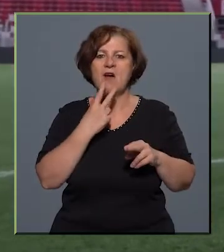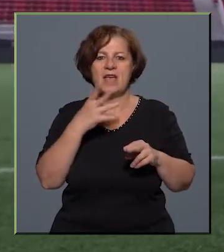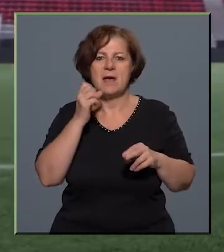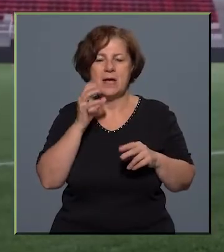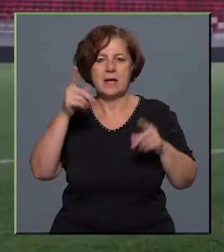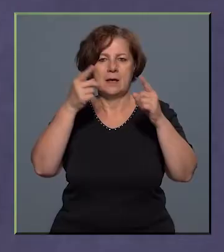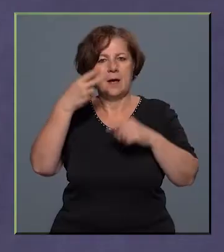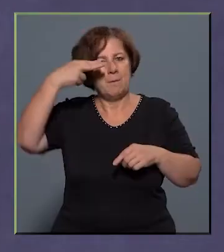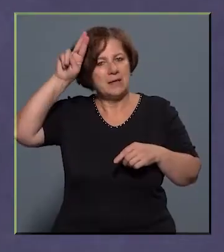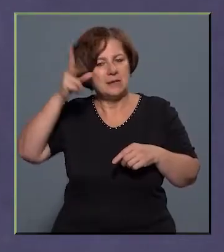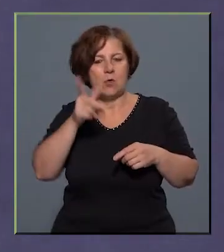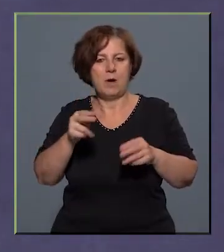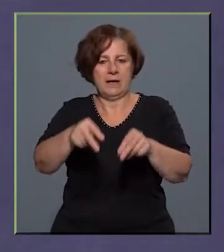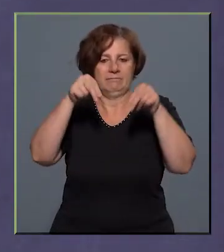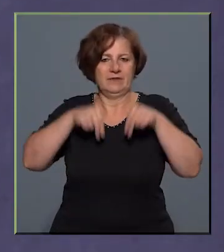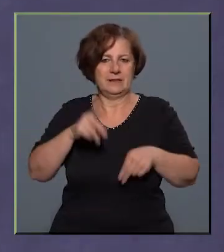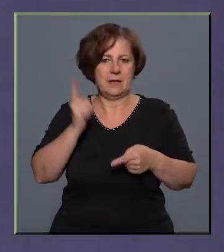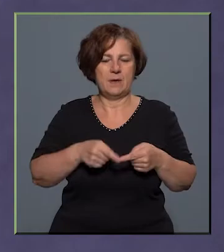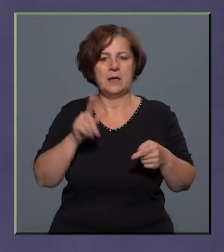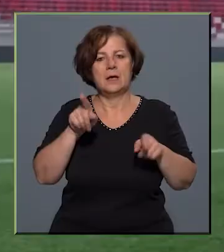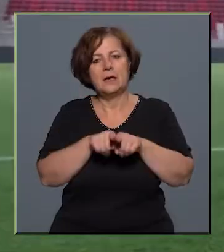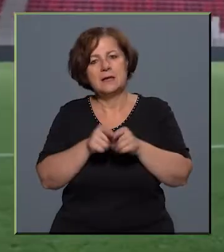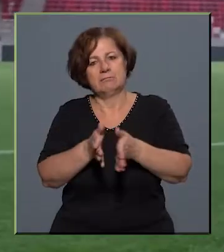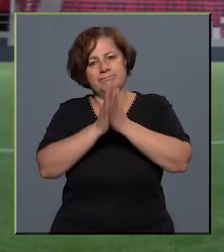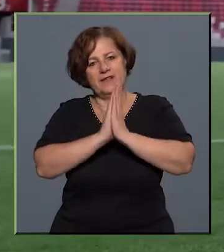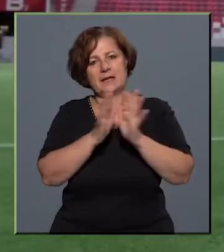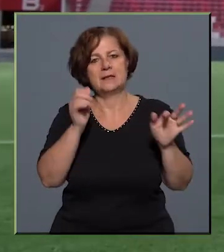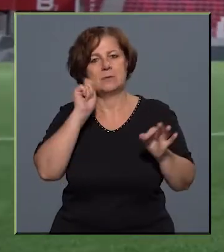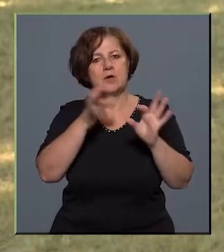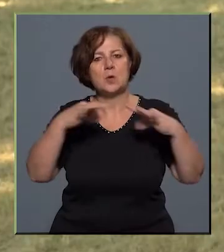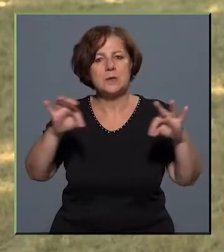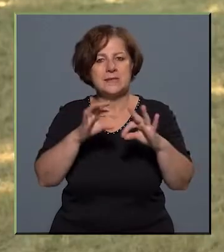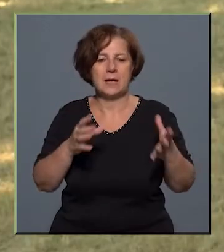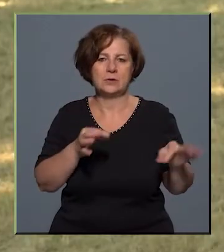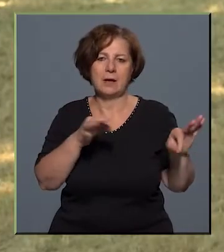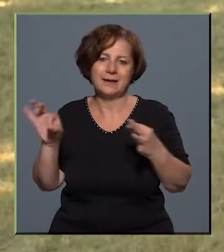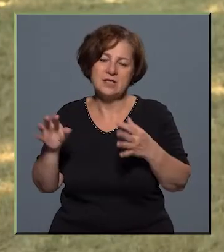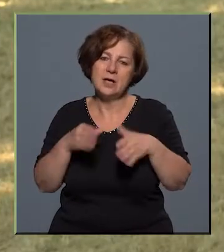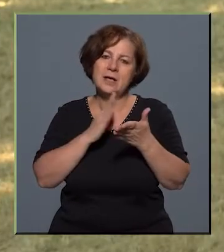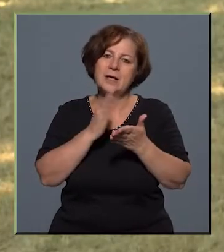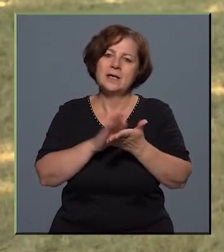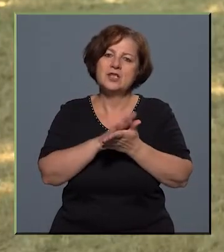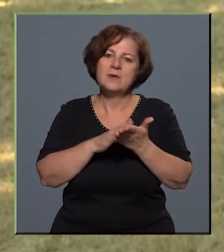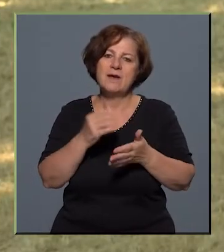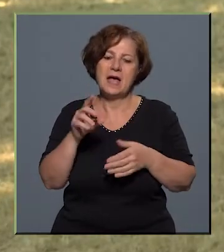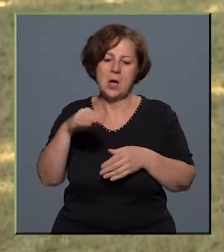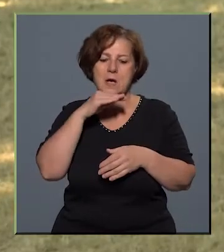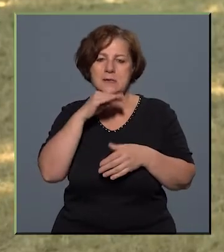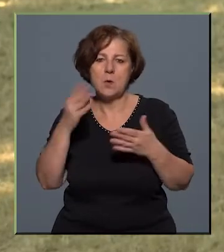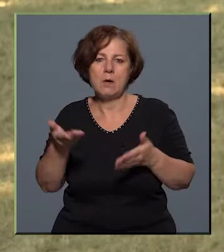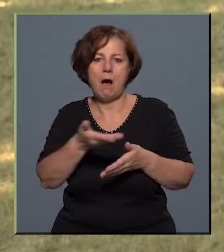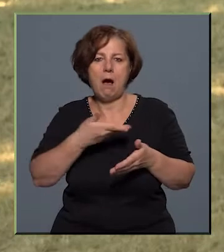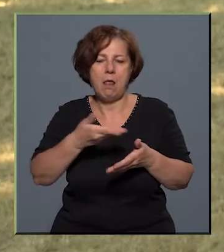volna. Mexikó az utolsó pillanatban visszalépett, így Magyarországot kérték fel a rendezésre, és mivel a Szokka Kispályás Labdarúgó Szövetség